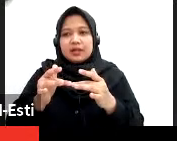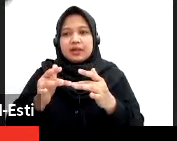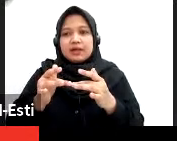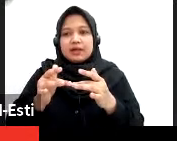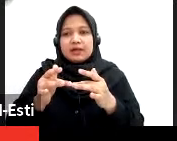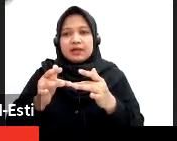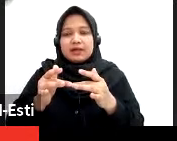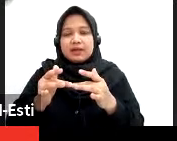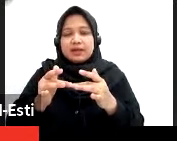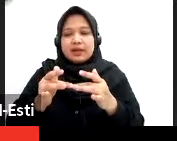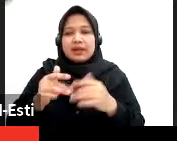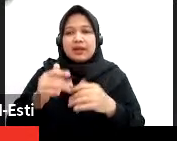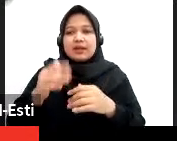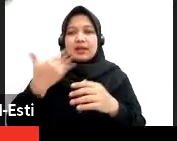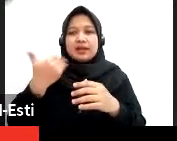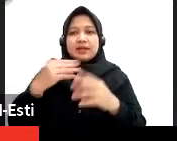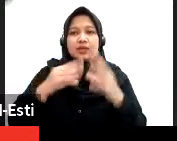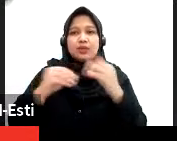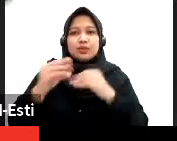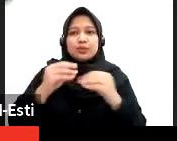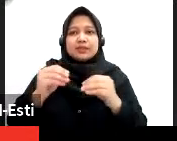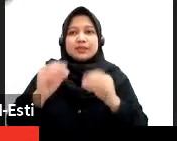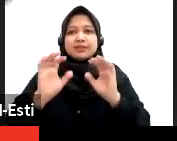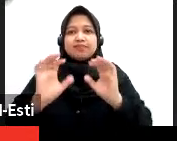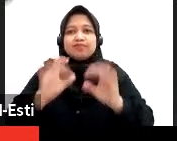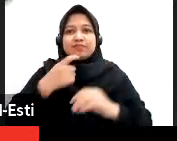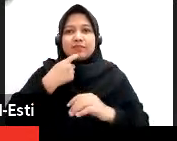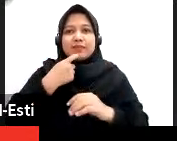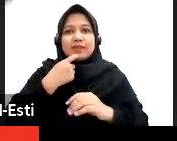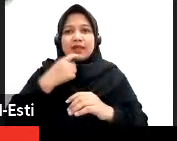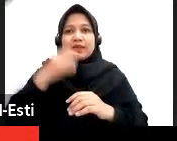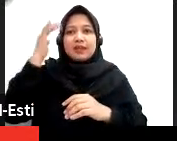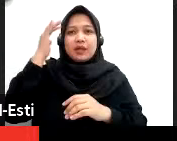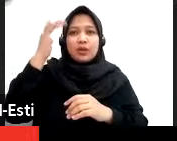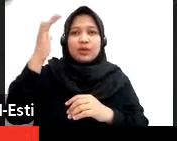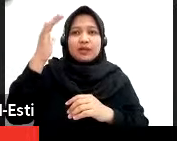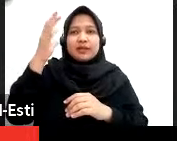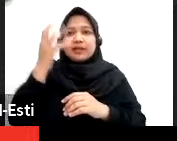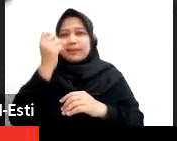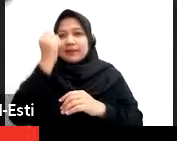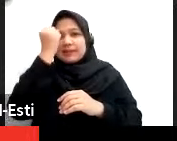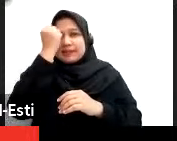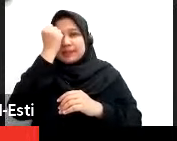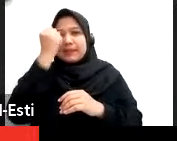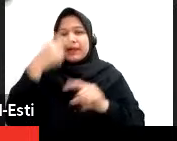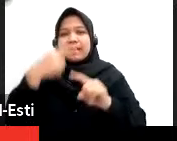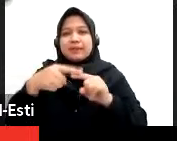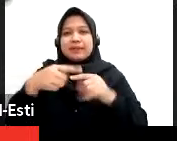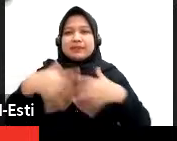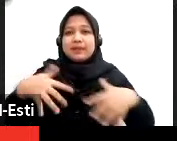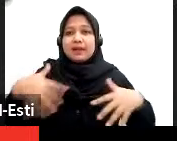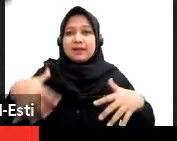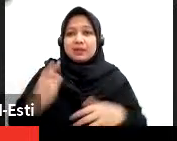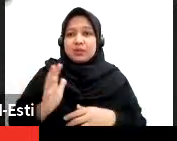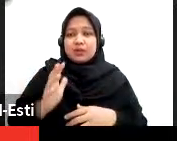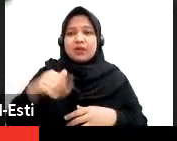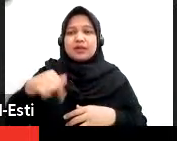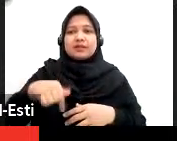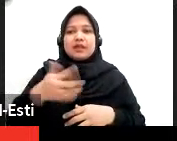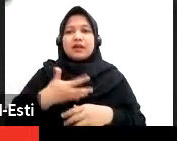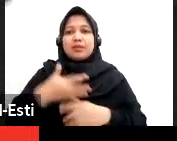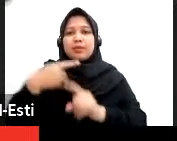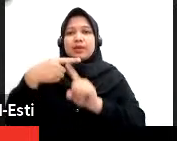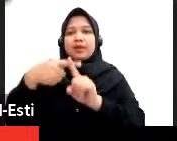di dan mudah-mudahan tadi sudah banyak dibahas dari segi teori prinsip-prinsip dan juga mungkin prakteknya dan kami mungkin